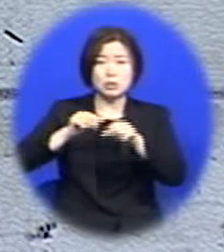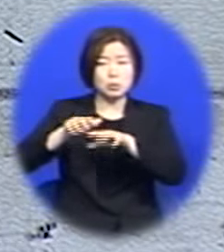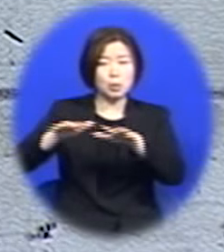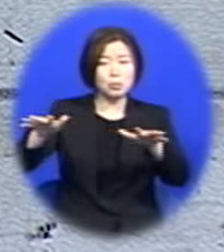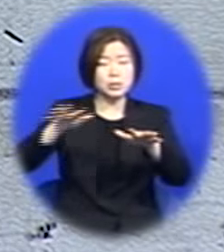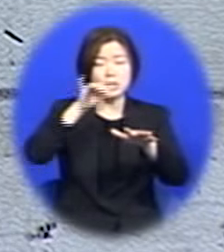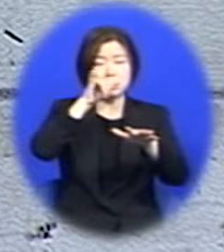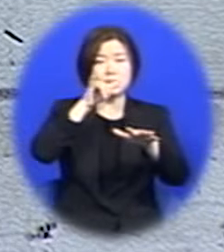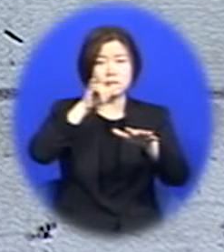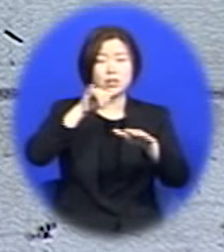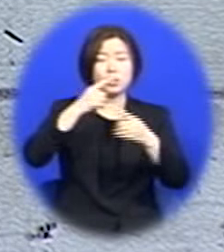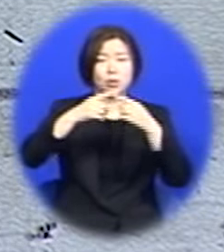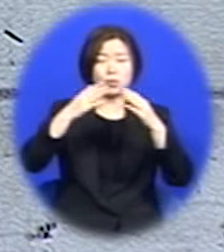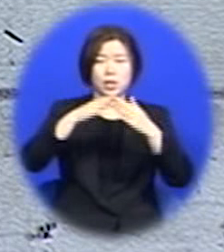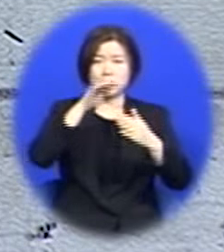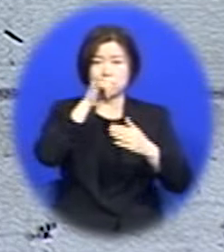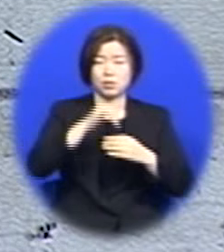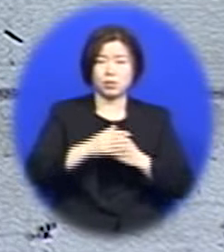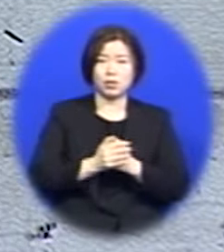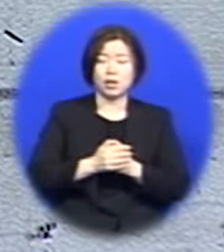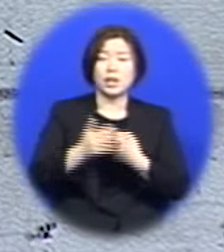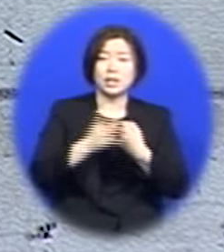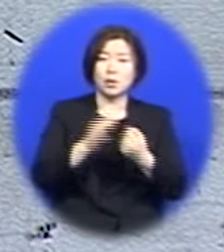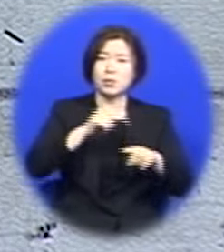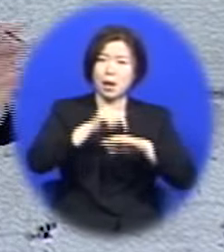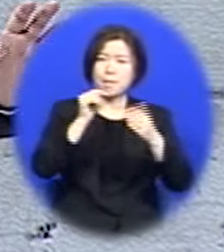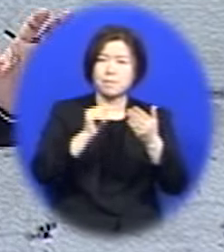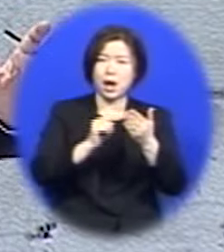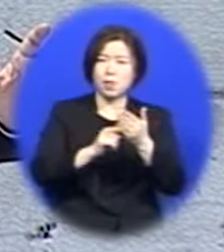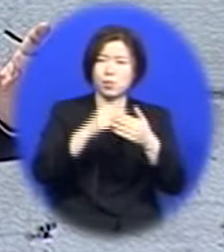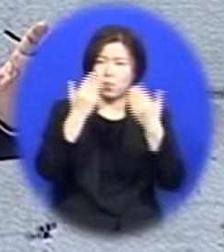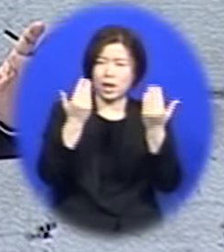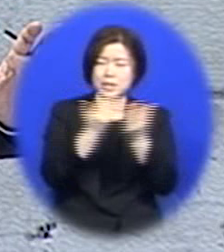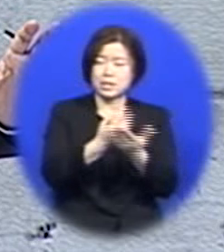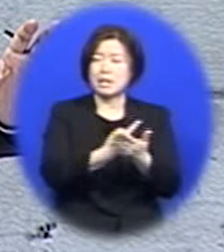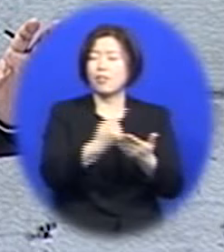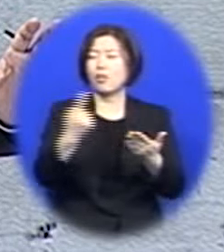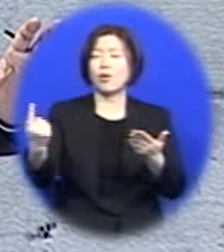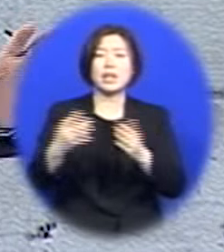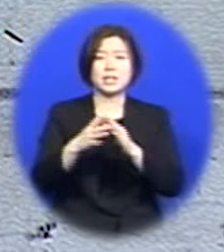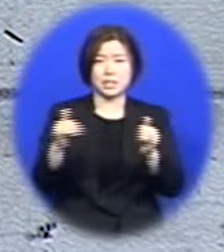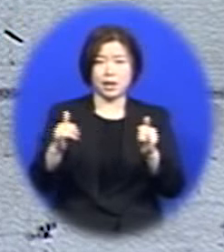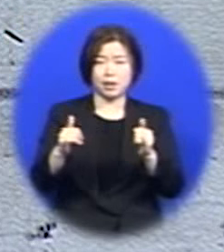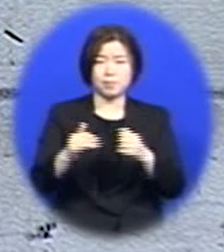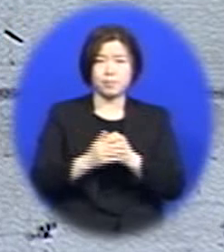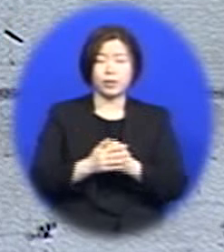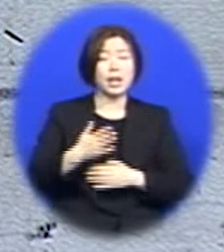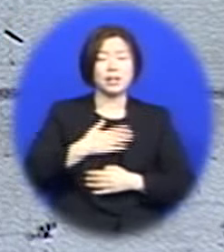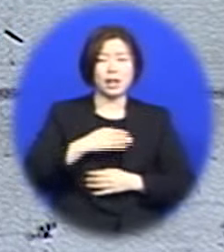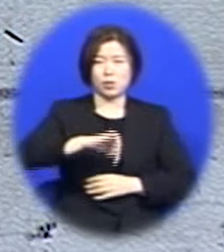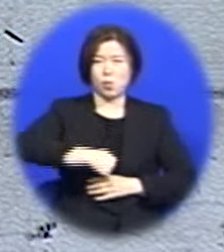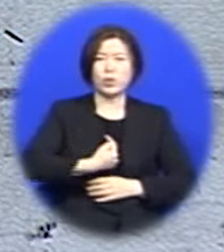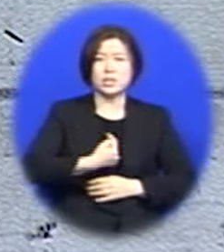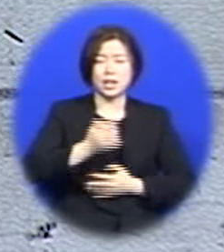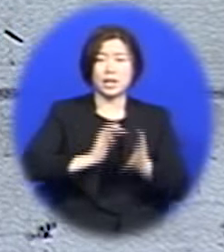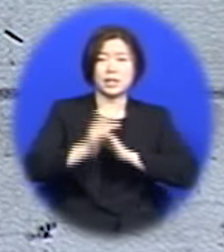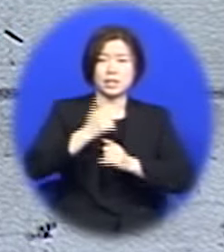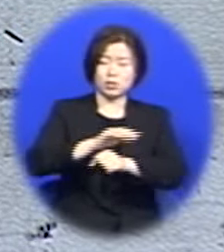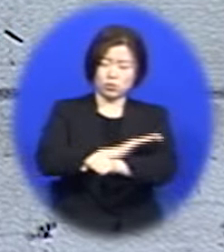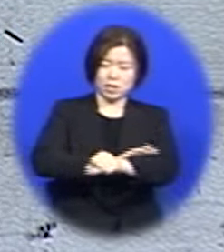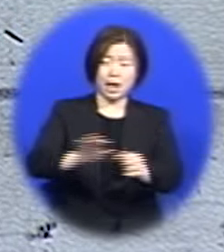있습니다. 그래서 아주 마음을 교회에서 떠나버리는 분. 나는 그저 혼자서 예수 잘